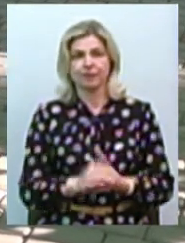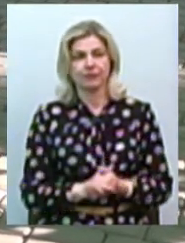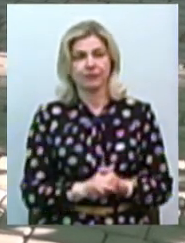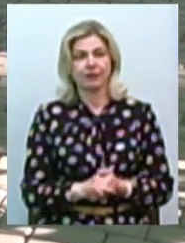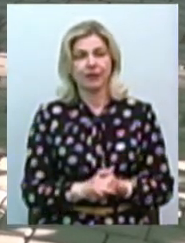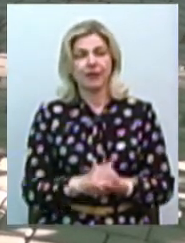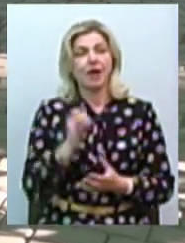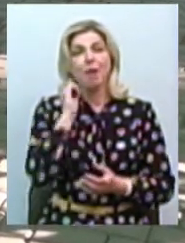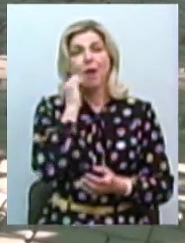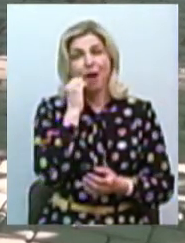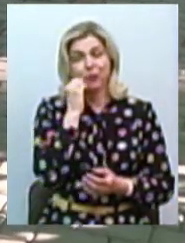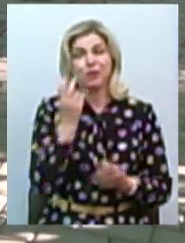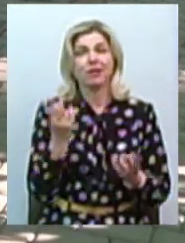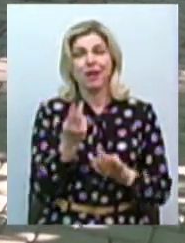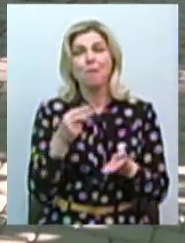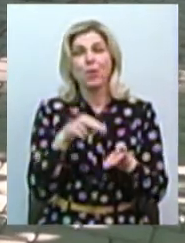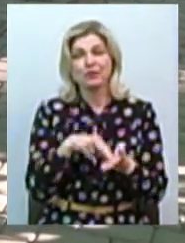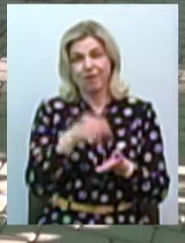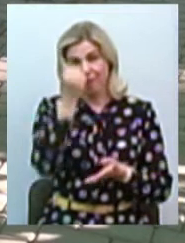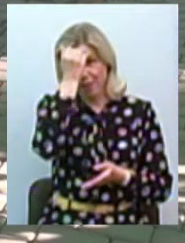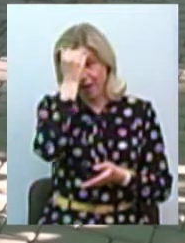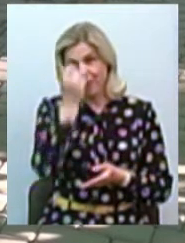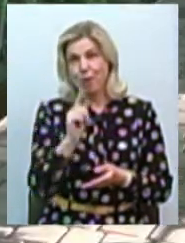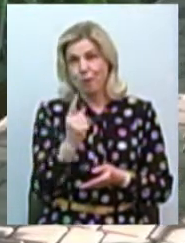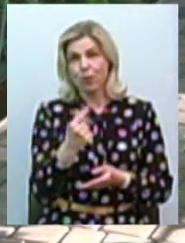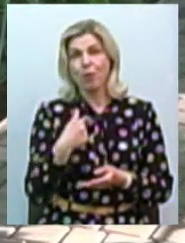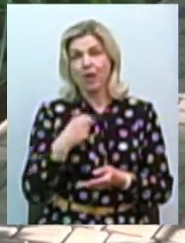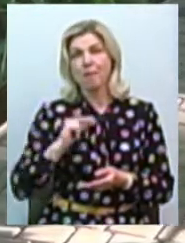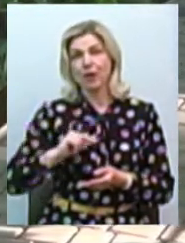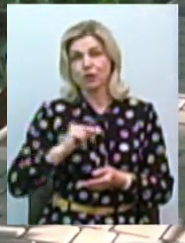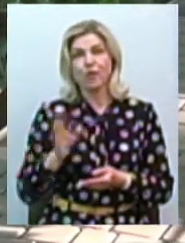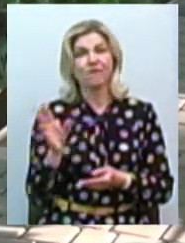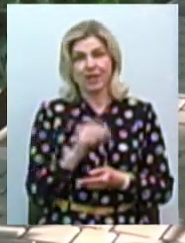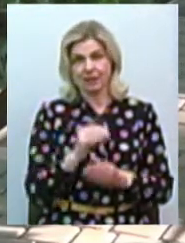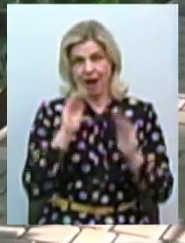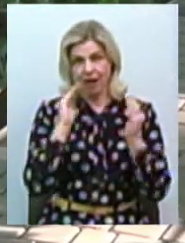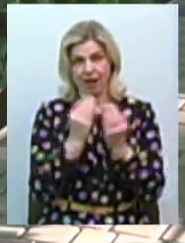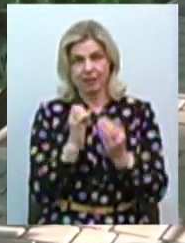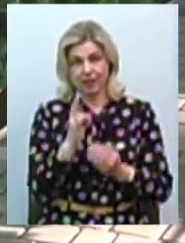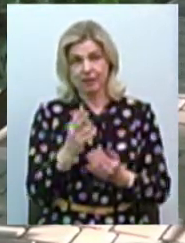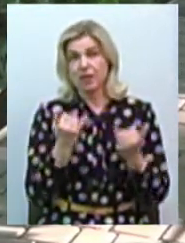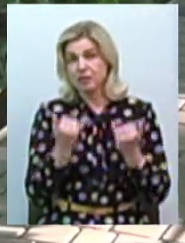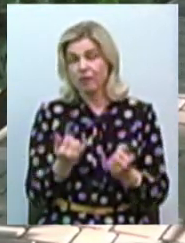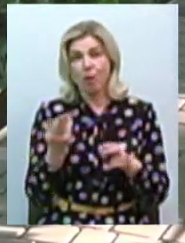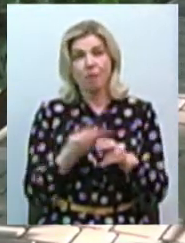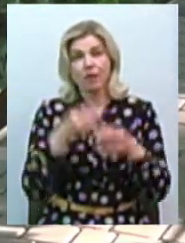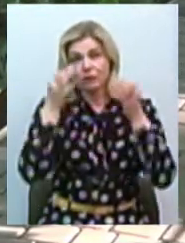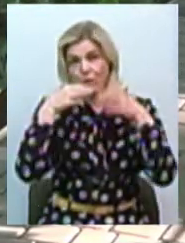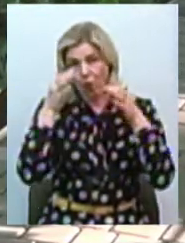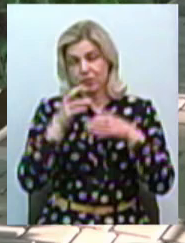Бабушкам треба ставити пам'ятник, в кого є, бо я працювала весь карантин. Сьогодні, бачите, без сліз, без нічого, пішов собі